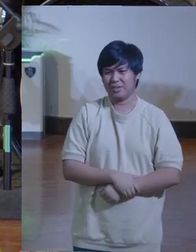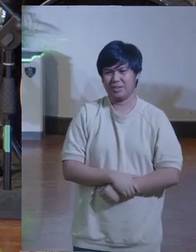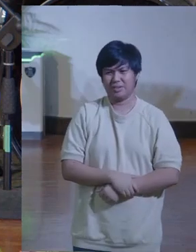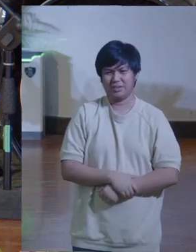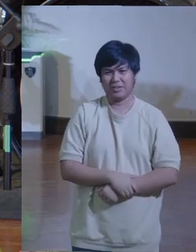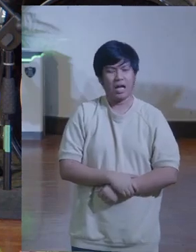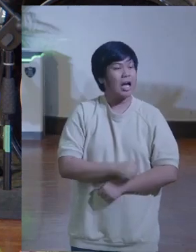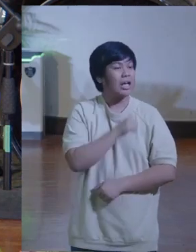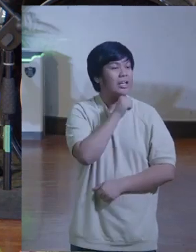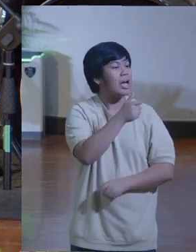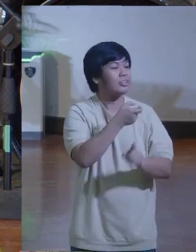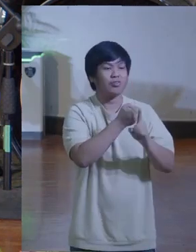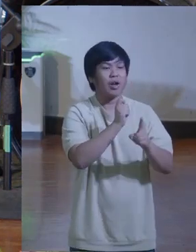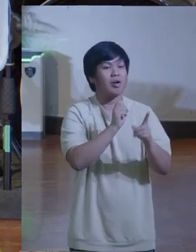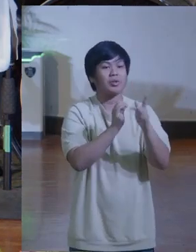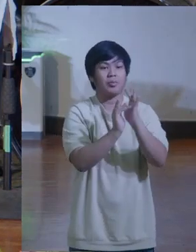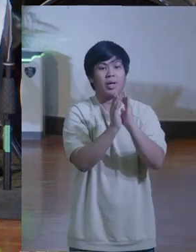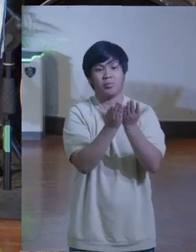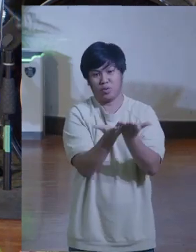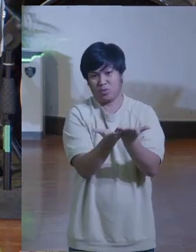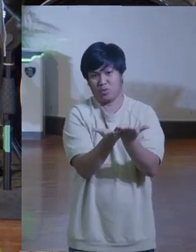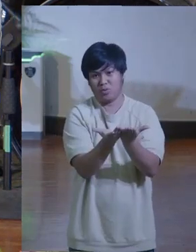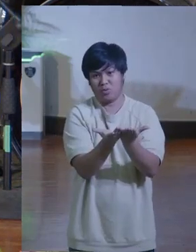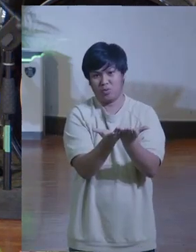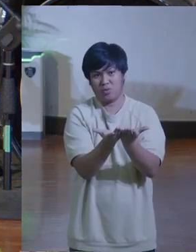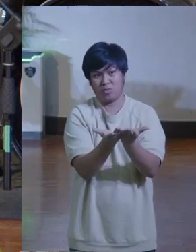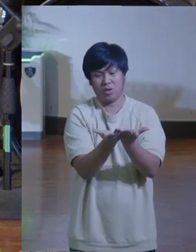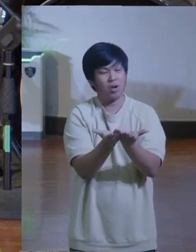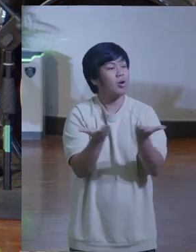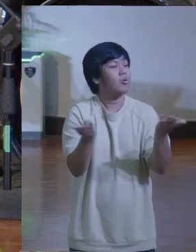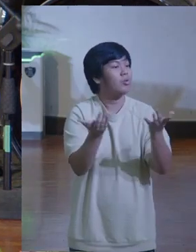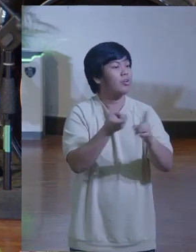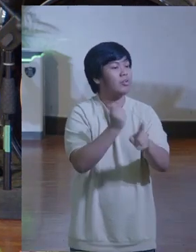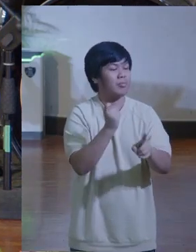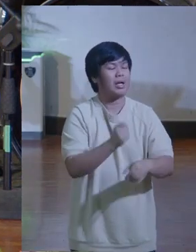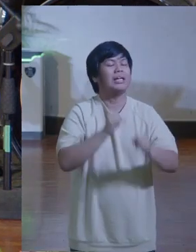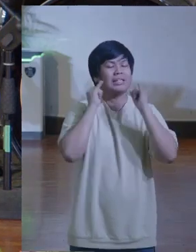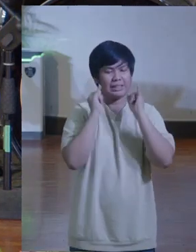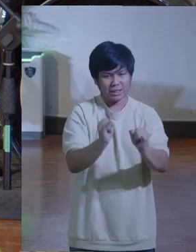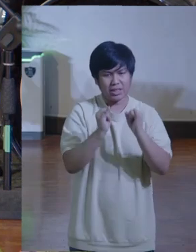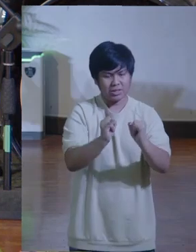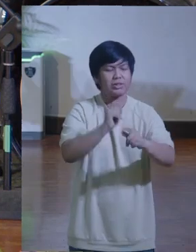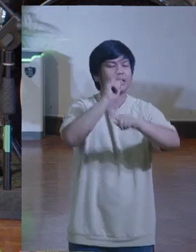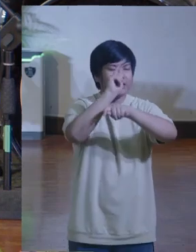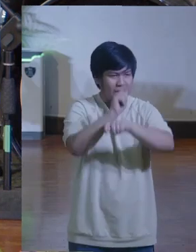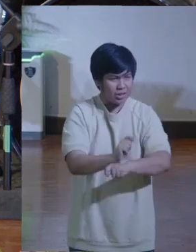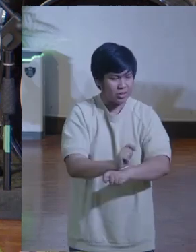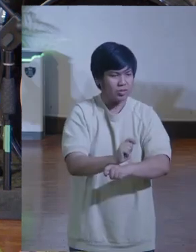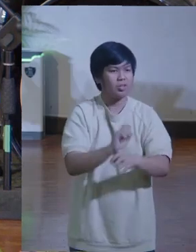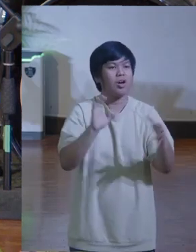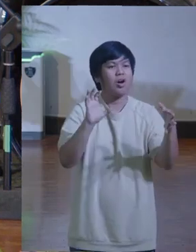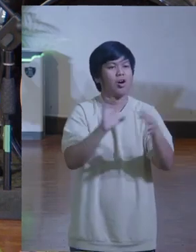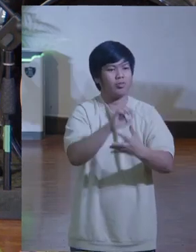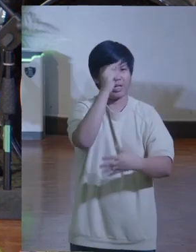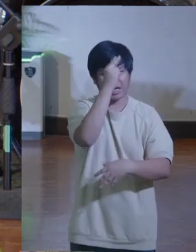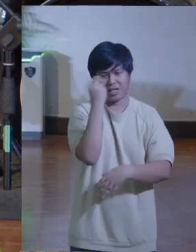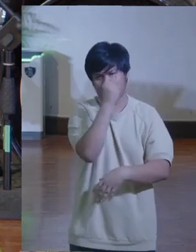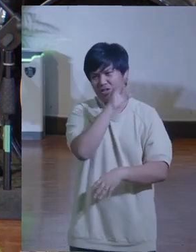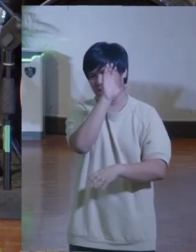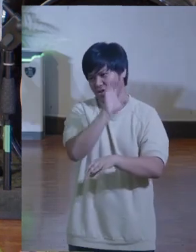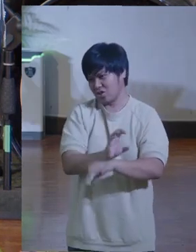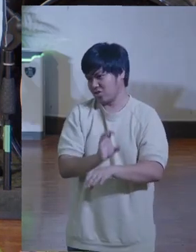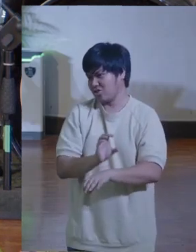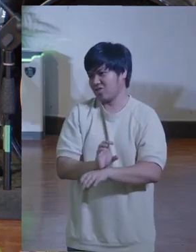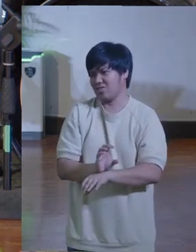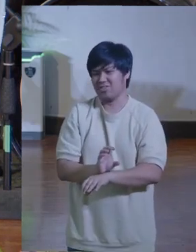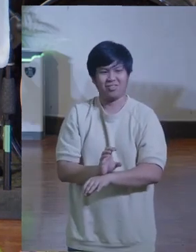galing sa Biblia. Galing po yan sa mga instructions and traditions ng simbahan.